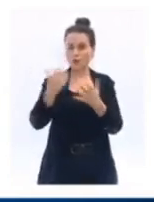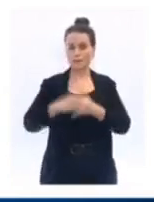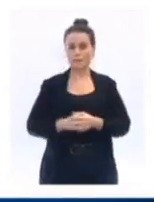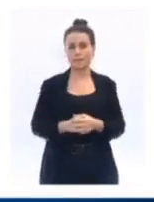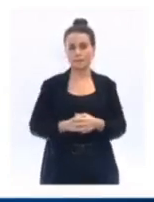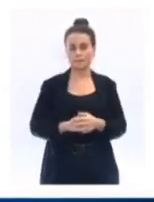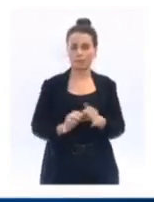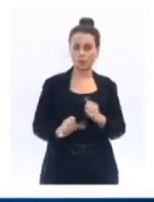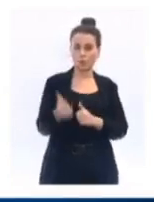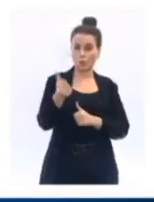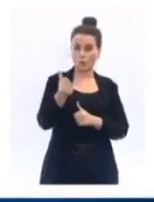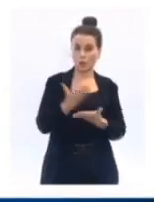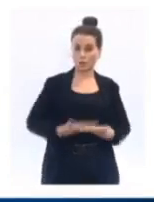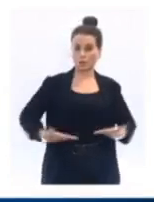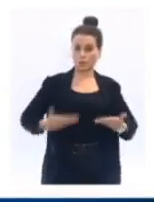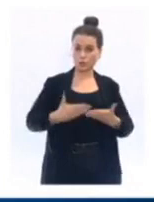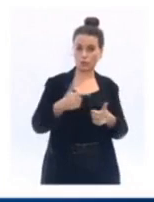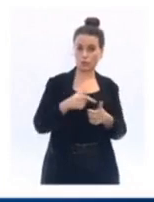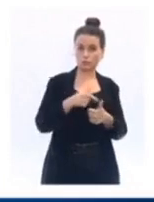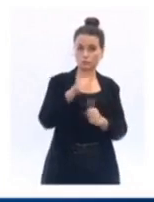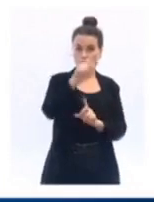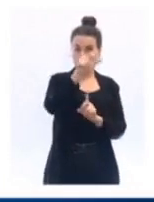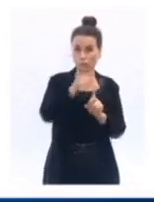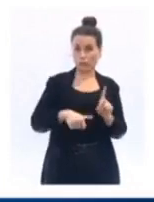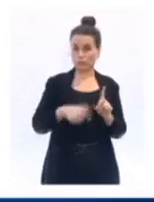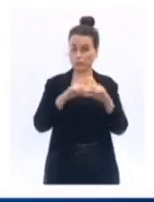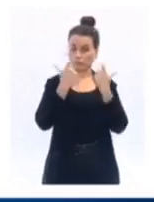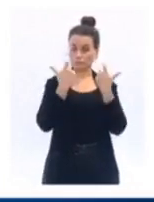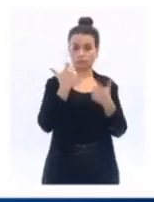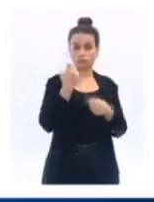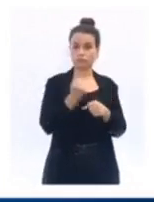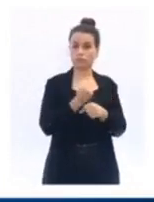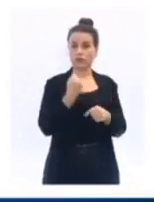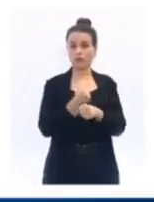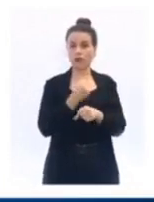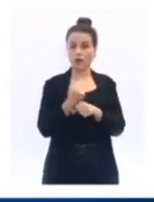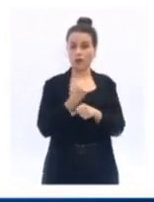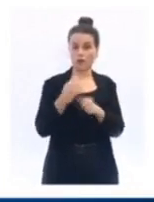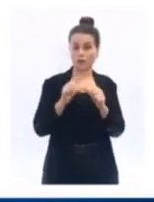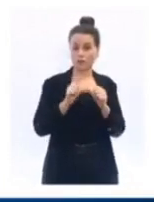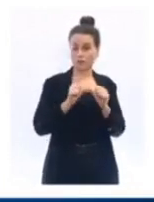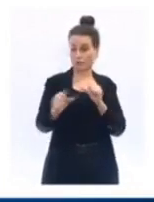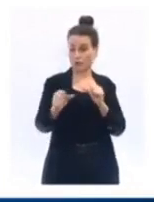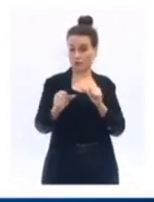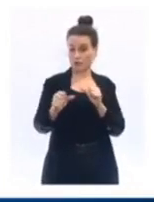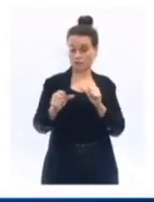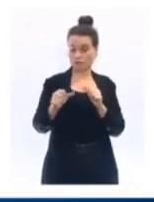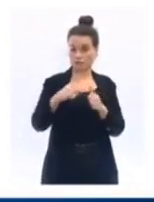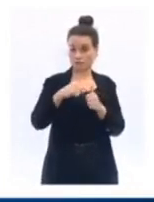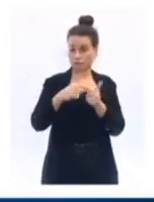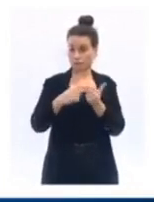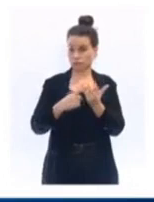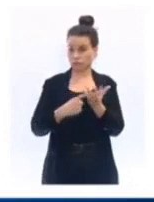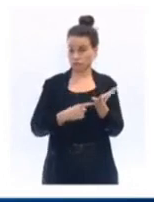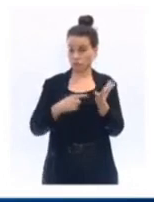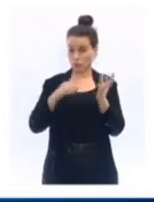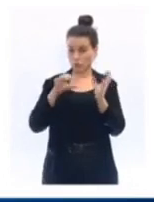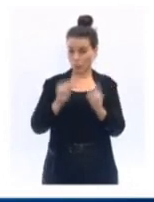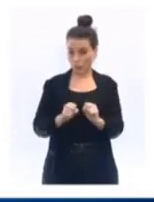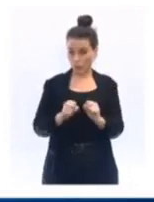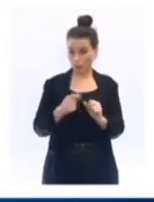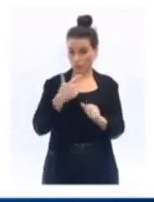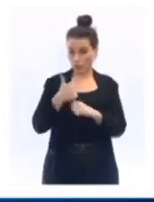qui ne peuvent pas effectuer toutes leurs tâches à distance peuvent se rendre une partie de leur temps sur le lieu de travail. C'est le cas,